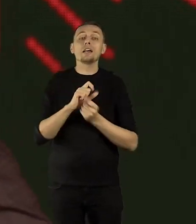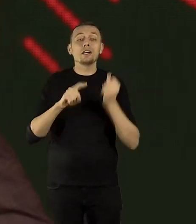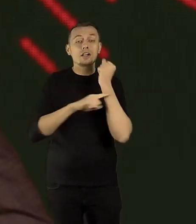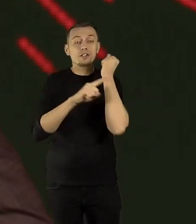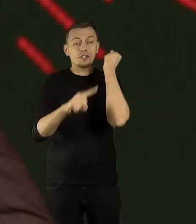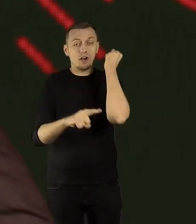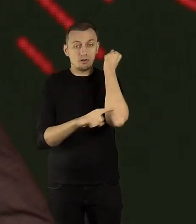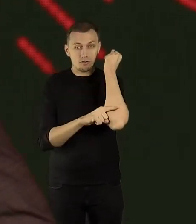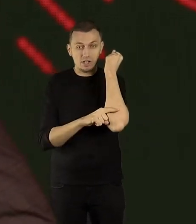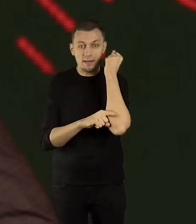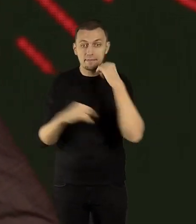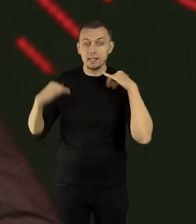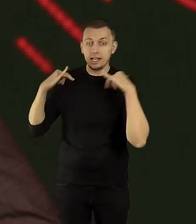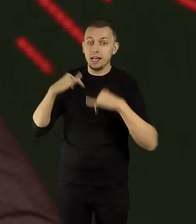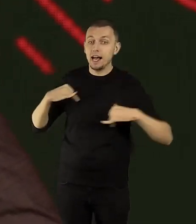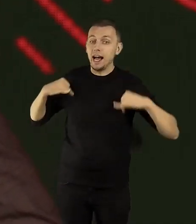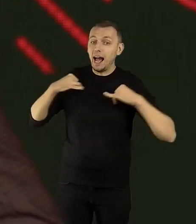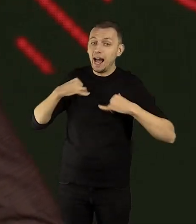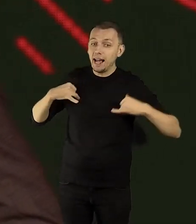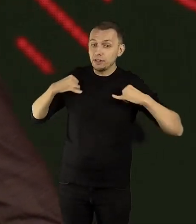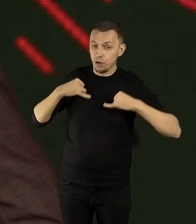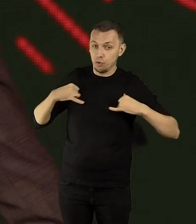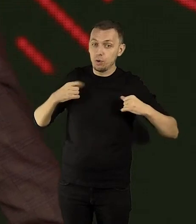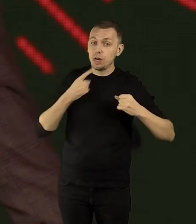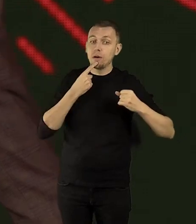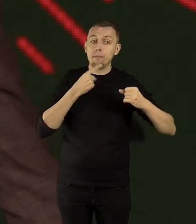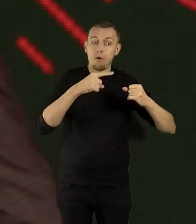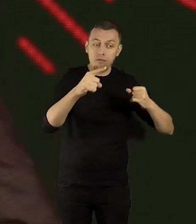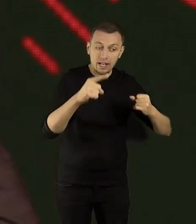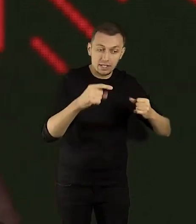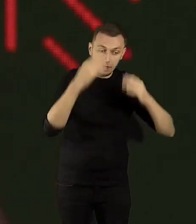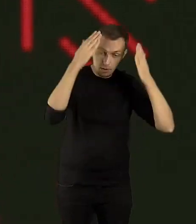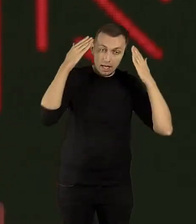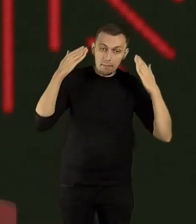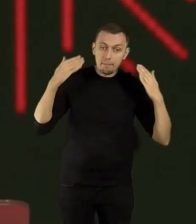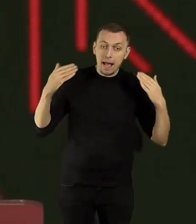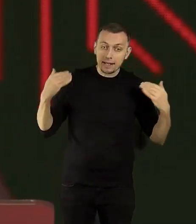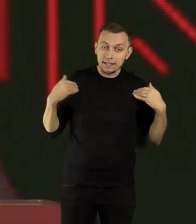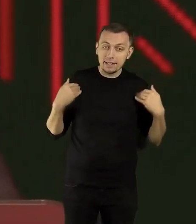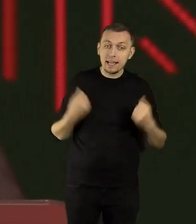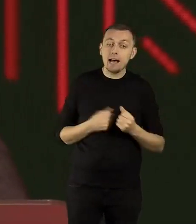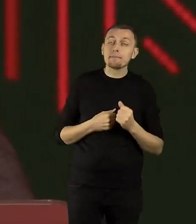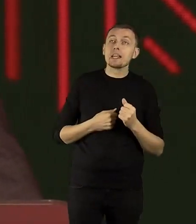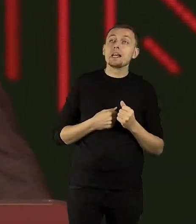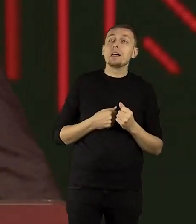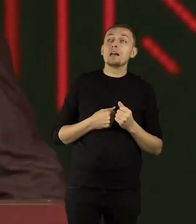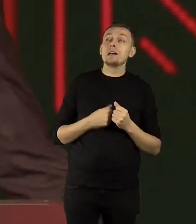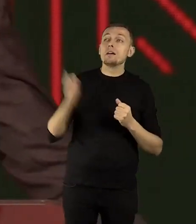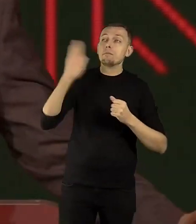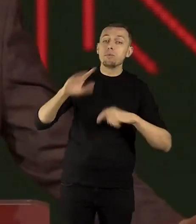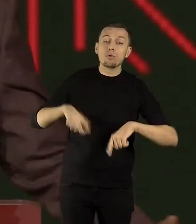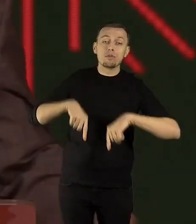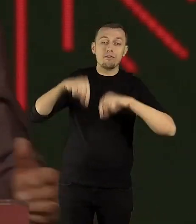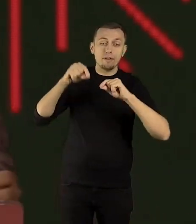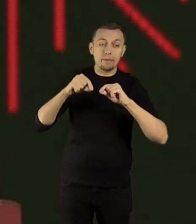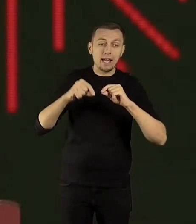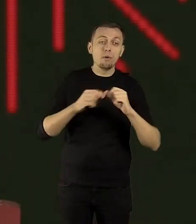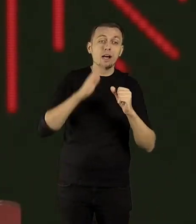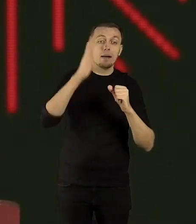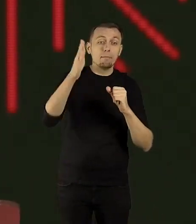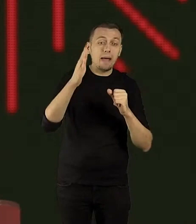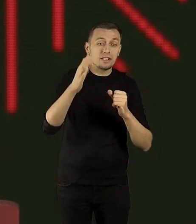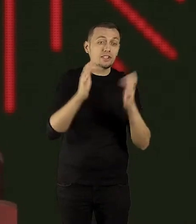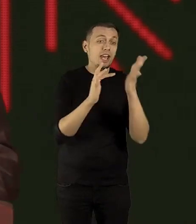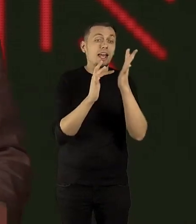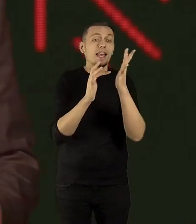została wybrana przez Boga, aby urodzić Mesjasza. I właśnie będąc w ciąży, idzie czy jedzie odwiedzić